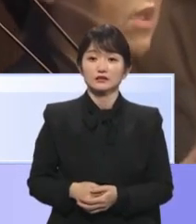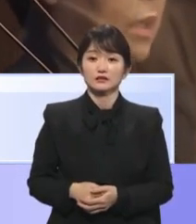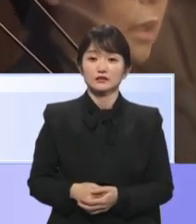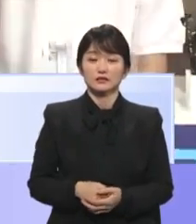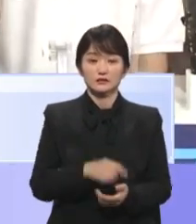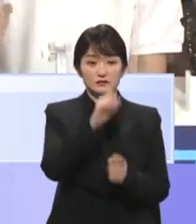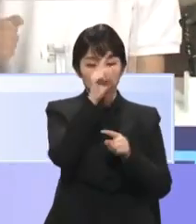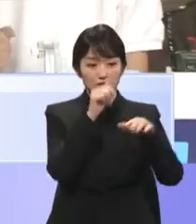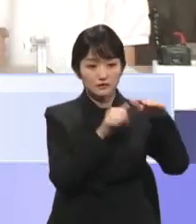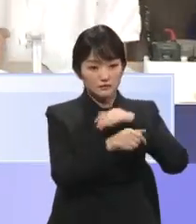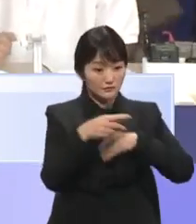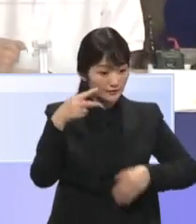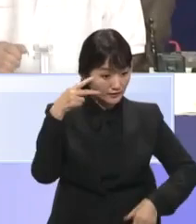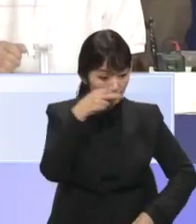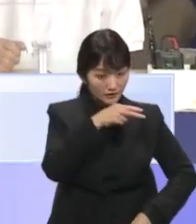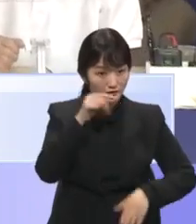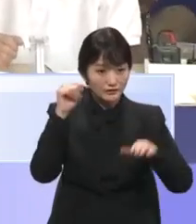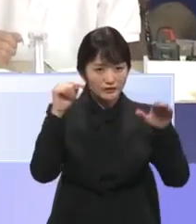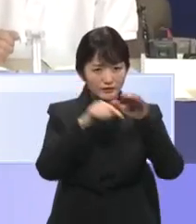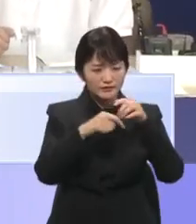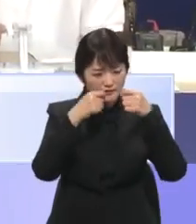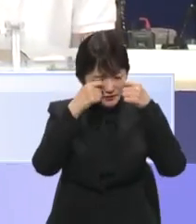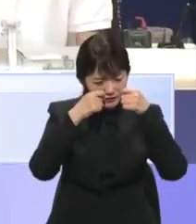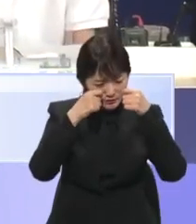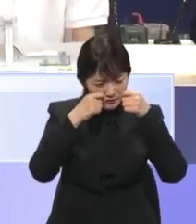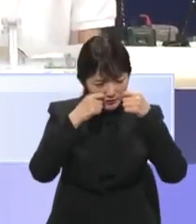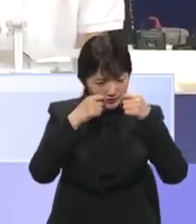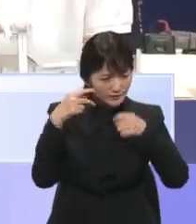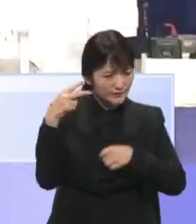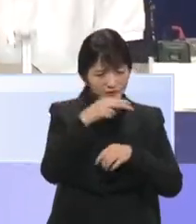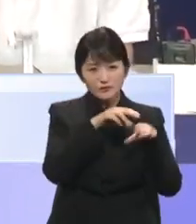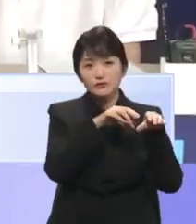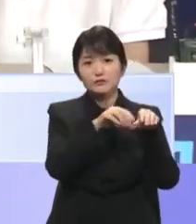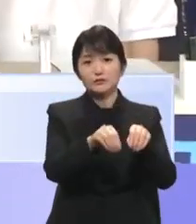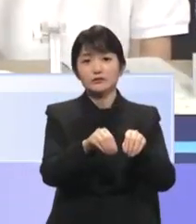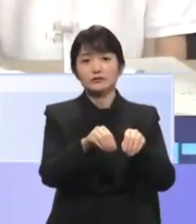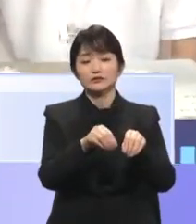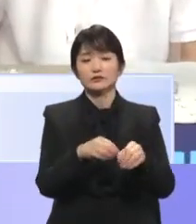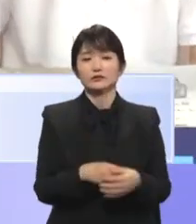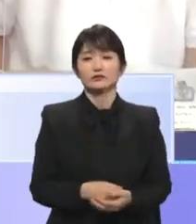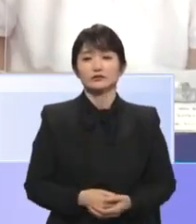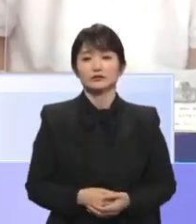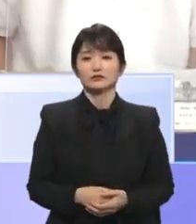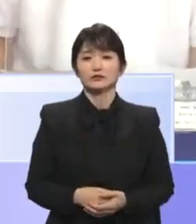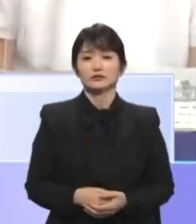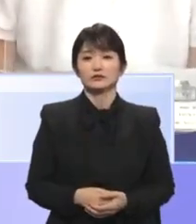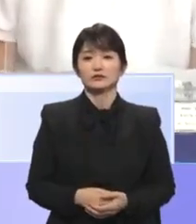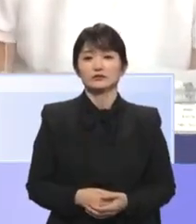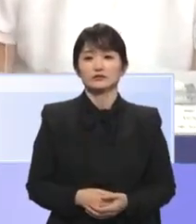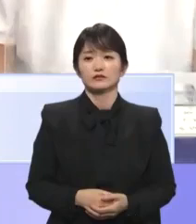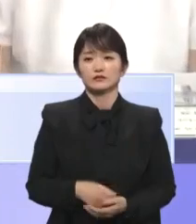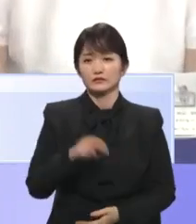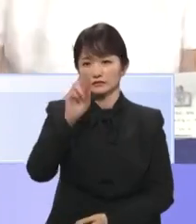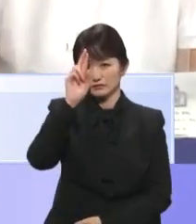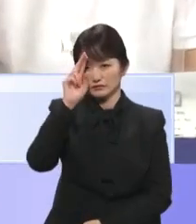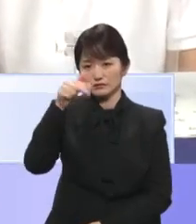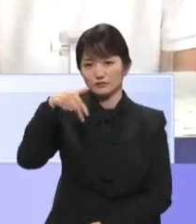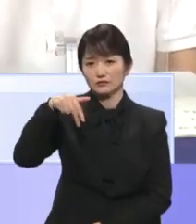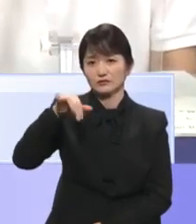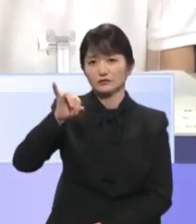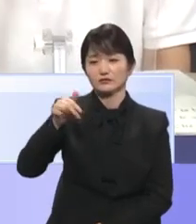이제 저런 식의 또 어떻게 보면 이재명 대표에 대해서 또 우호적 이런 발언들을 하면서 상당히 좀 도대체 박지현